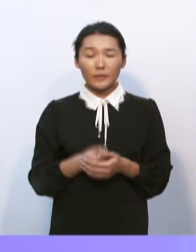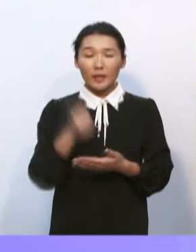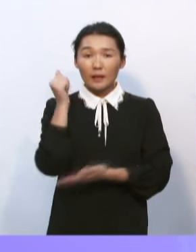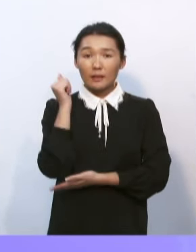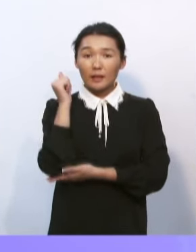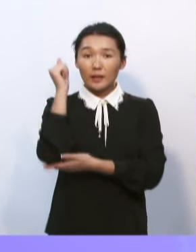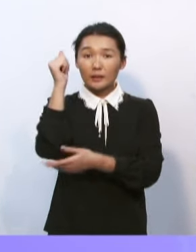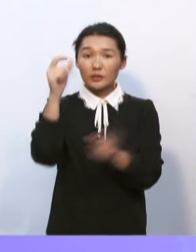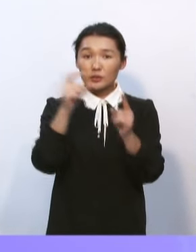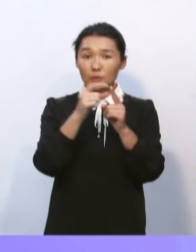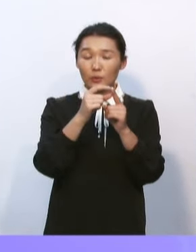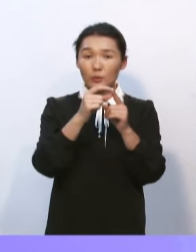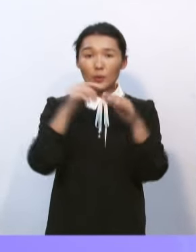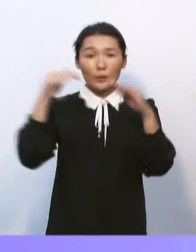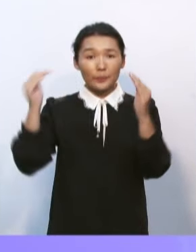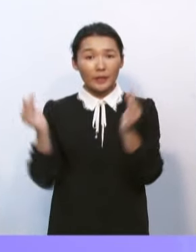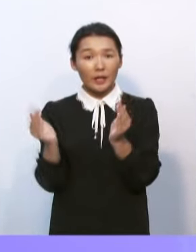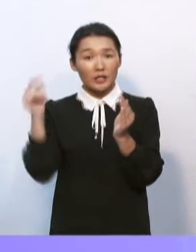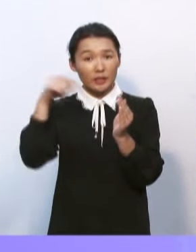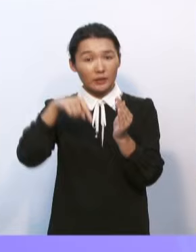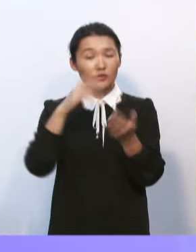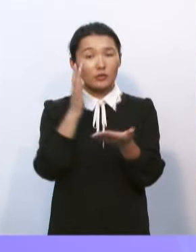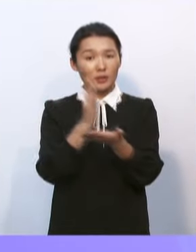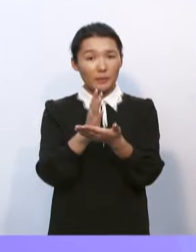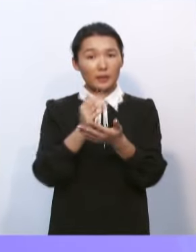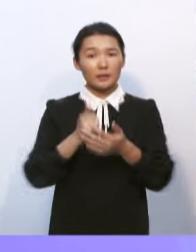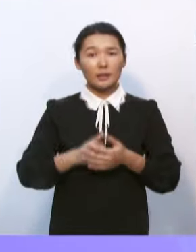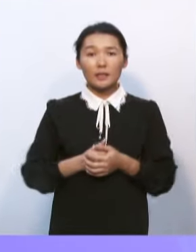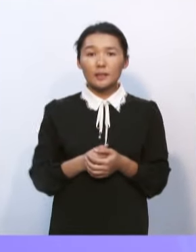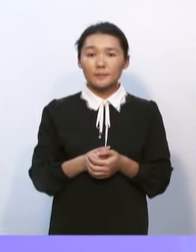Таяныч сөздөр кашанын ичинде берилген.